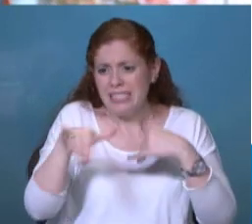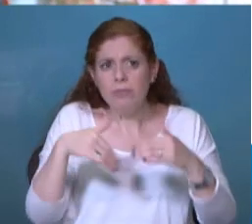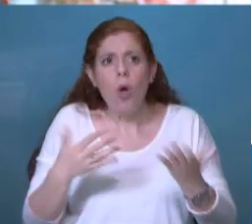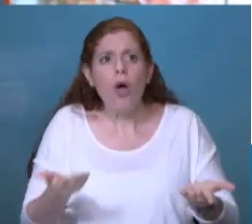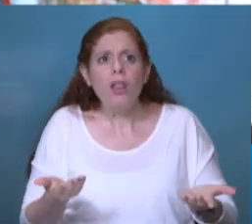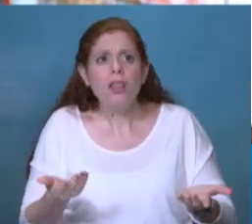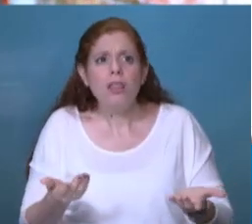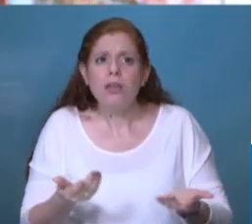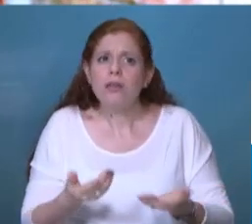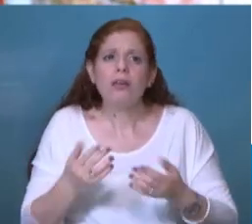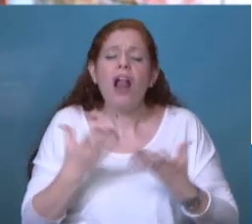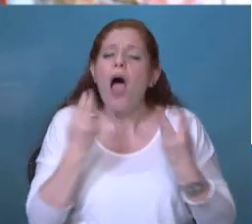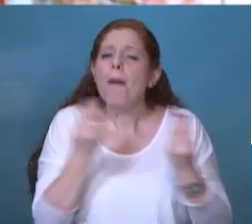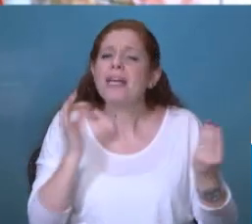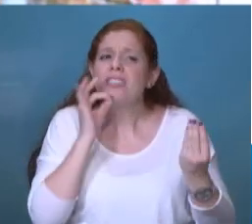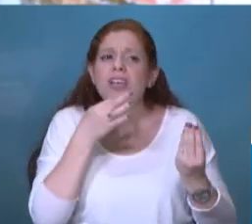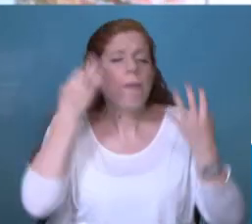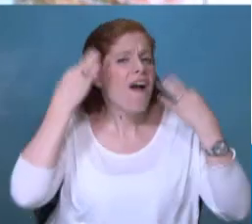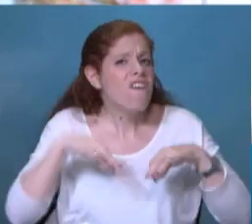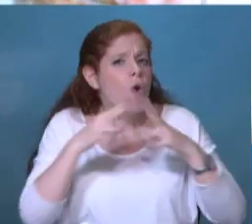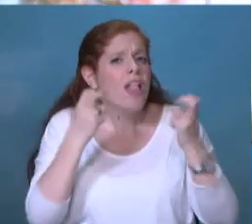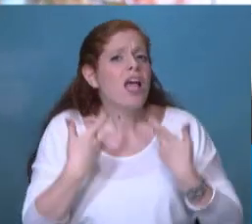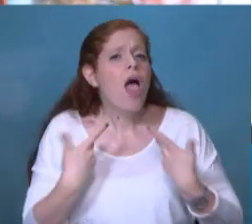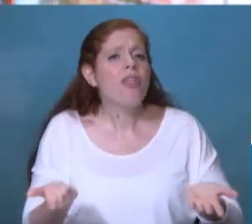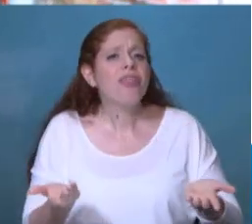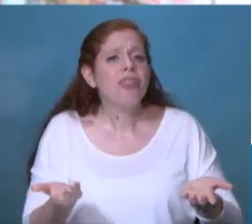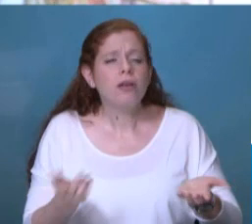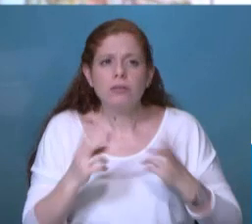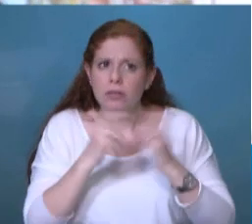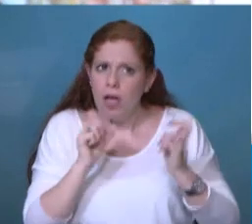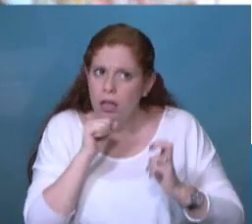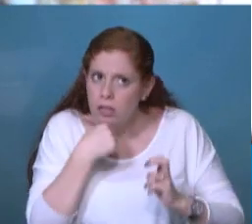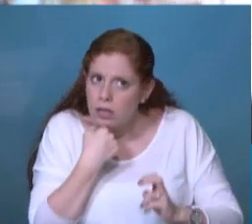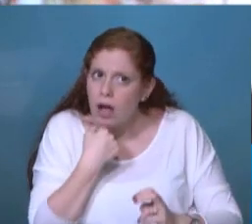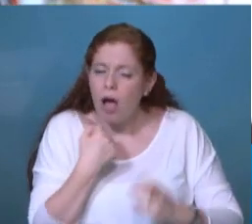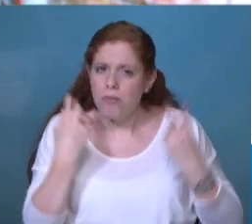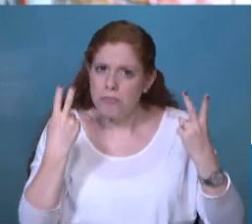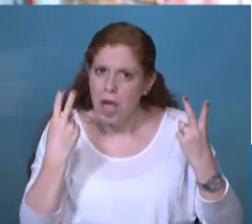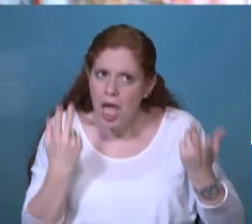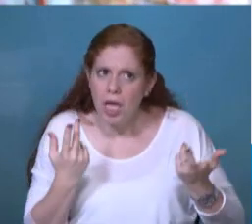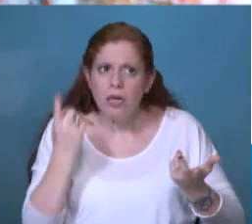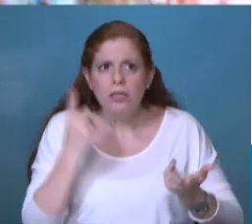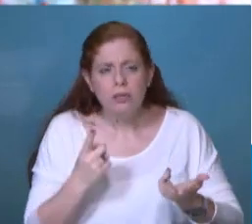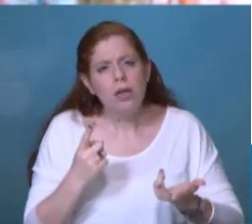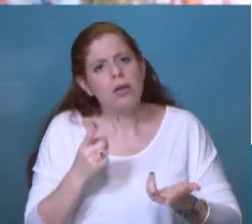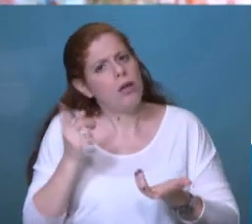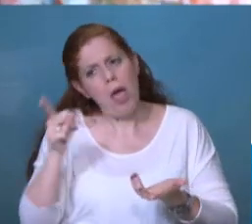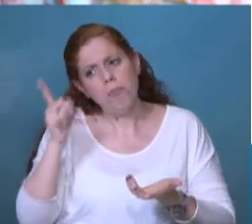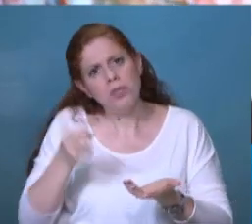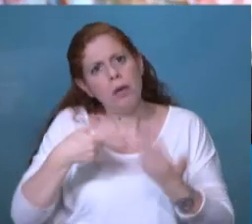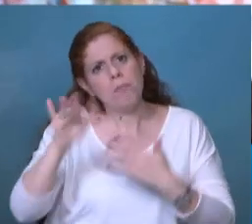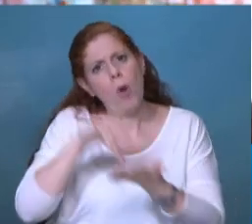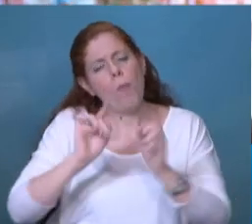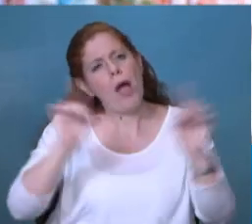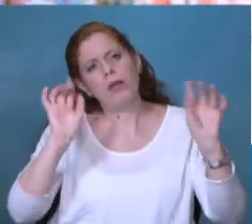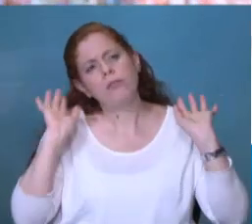Tanti giovani non hanno rispetto per questa città, che è una città molto antica, ha il suo valore, e quindi dovrebbero andare